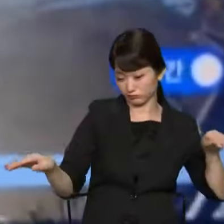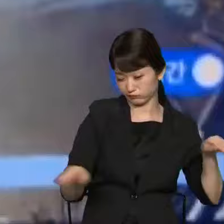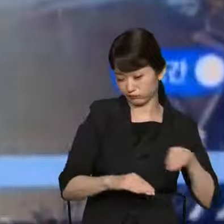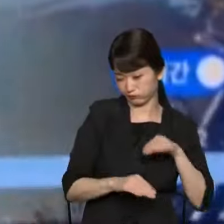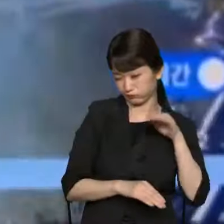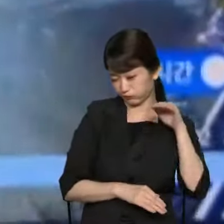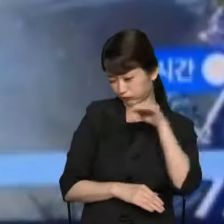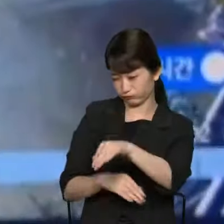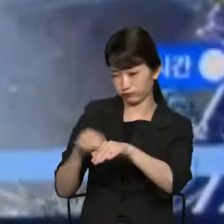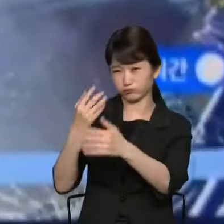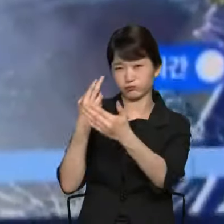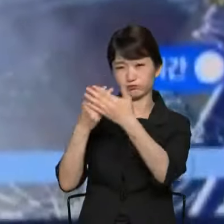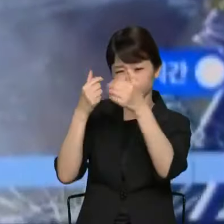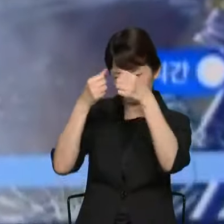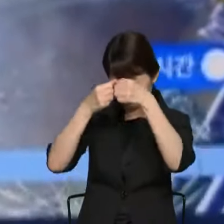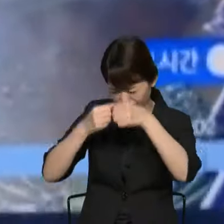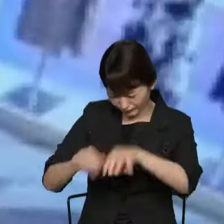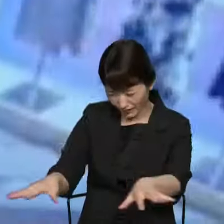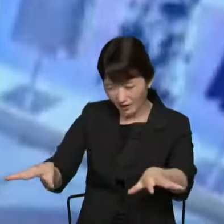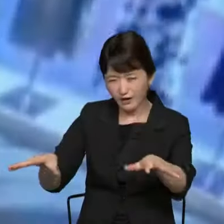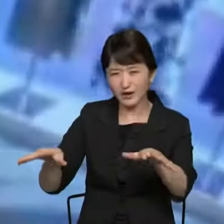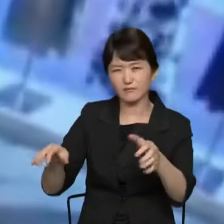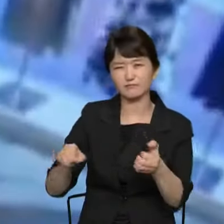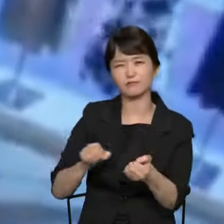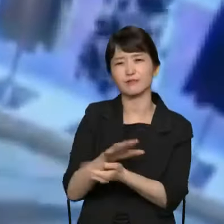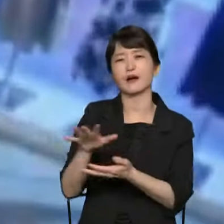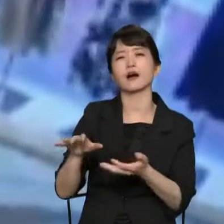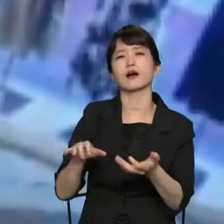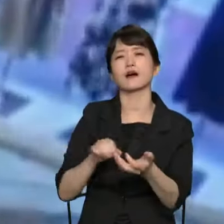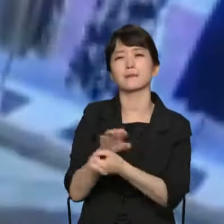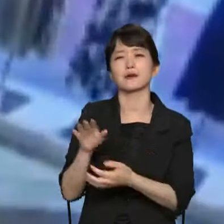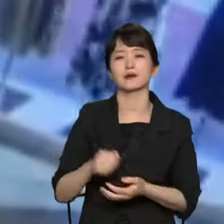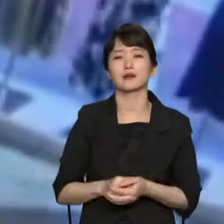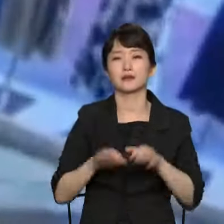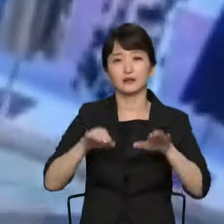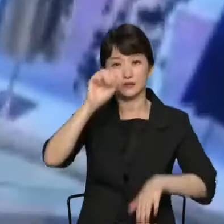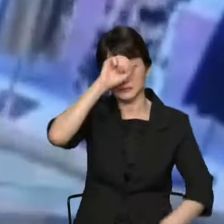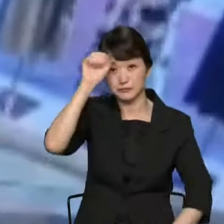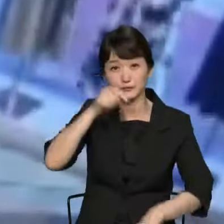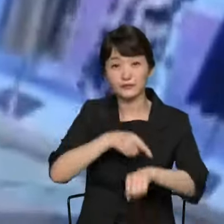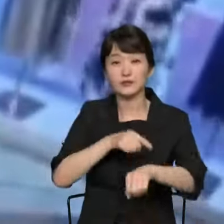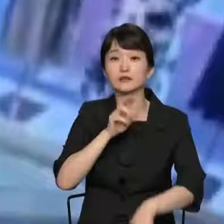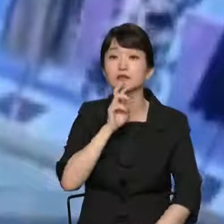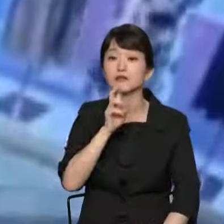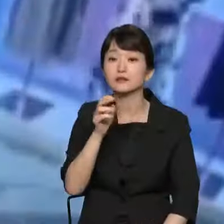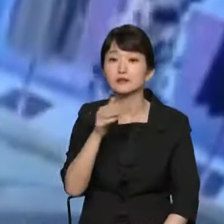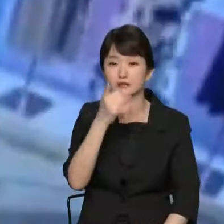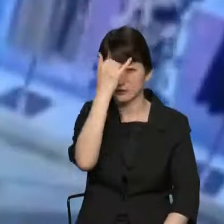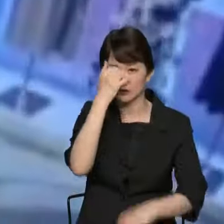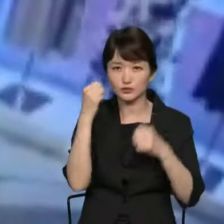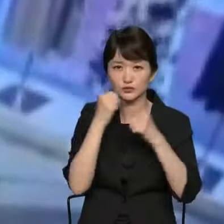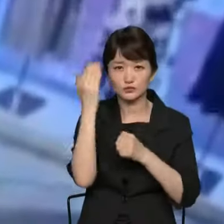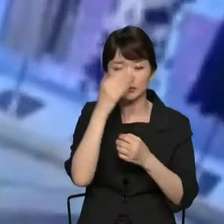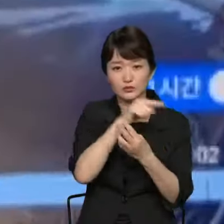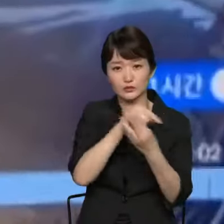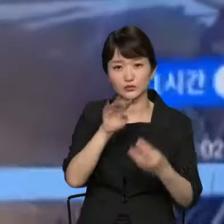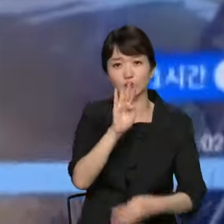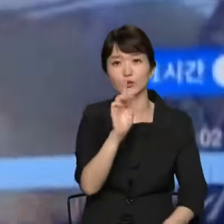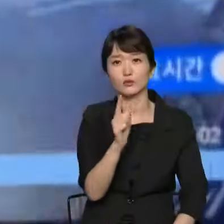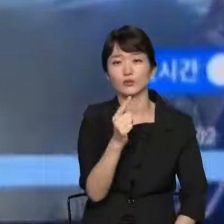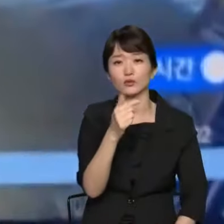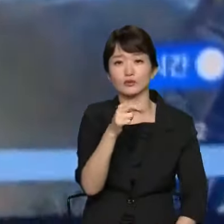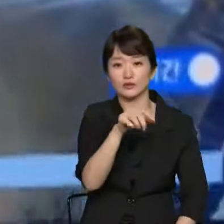유리창은 다 깨졌고 가게는 엉망이 됐습니다 오늘 새벽 1시 30분 쯤 충북청주 복대동에서